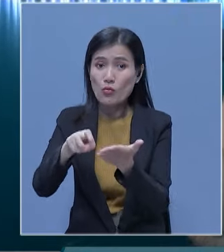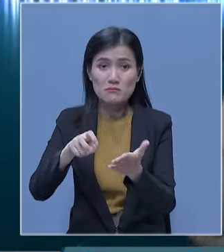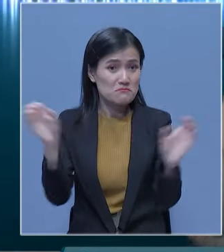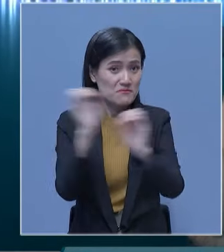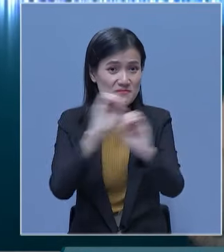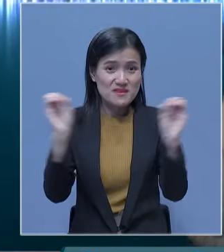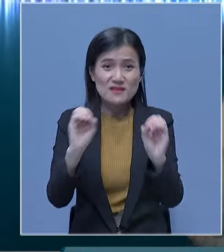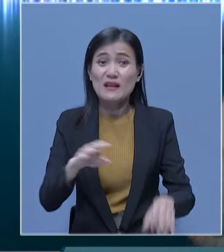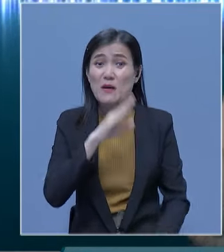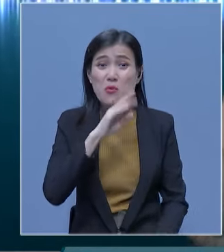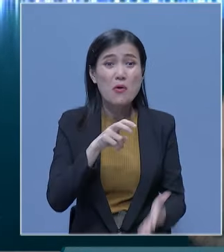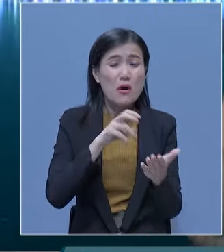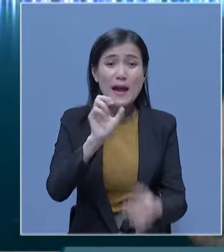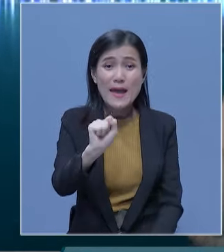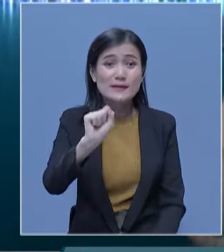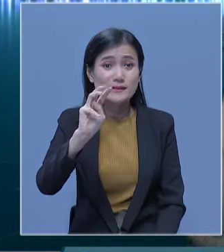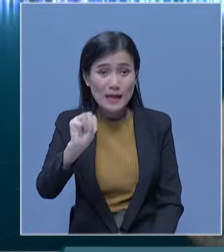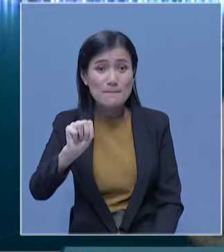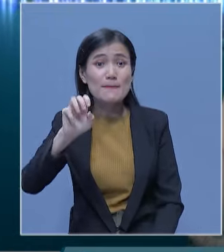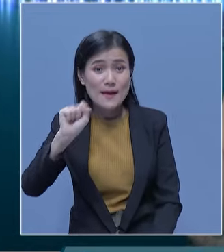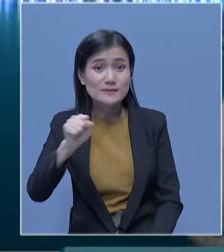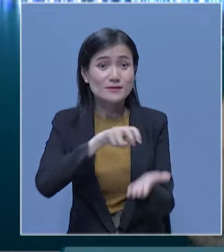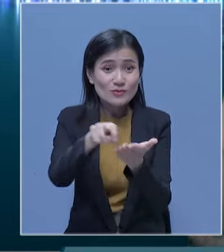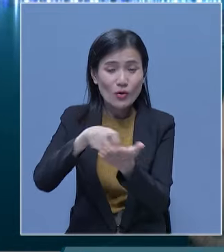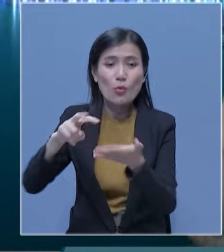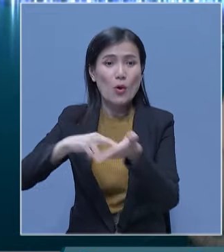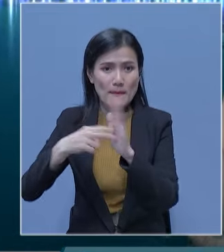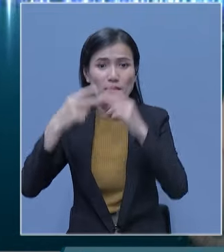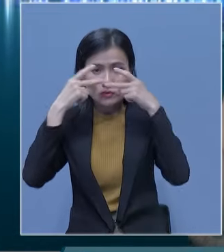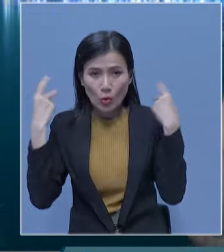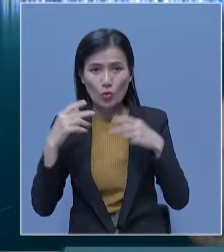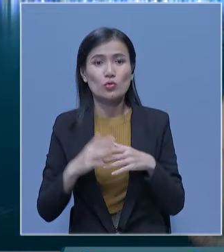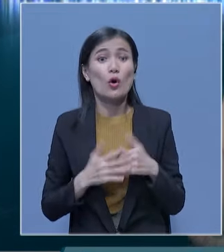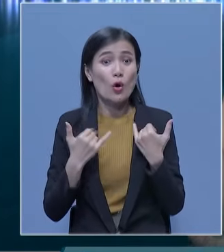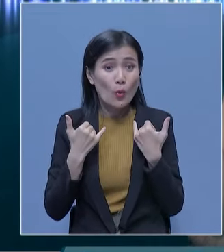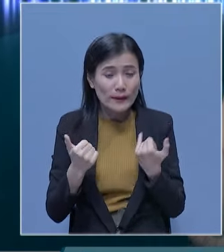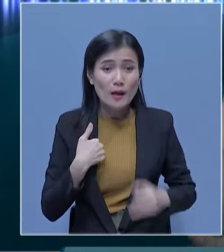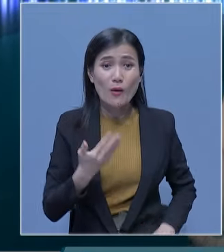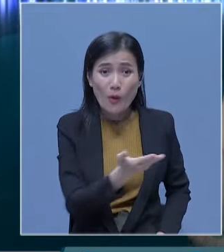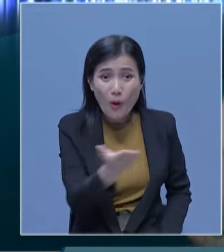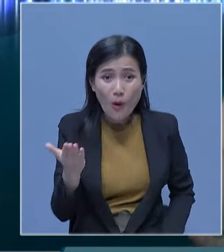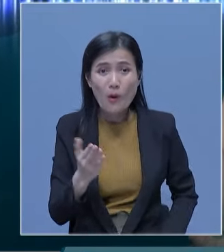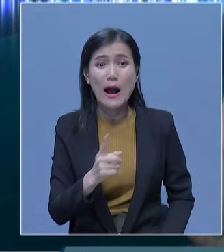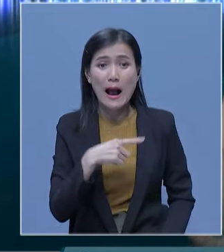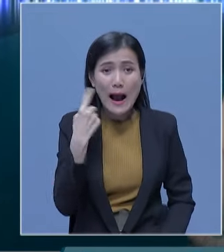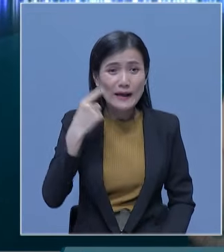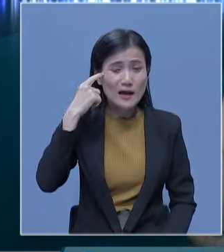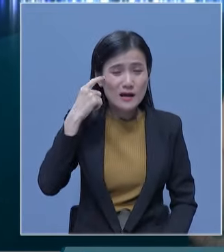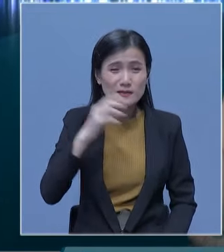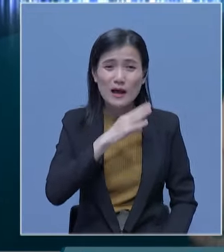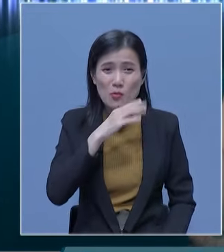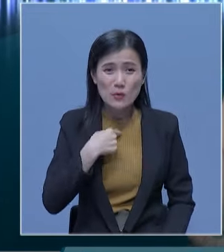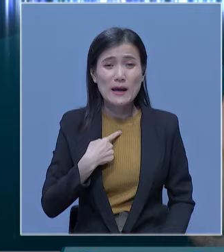พราะฉะนั้นตอนนี้เพียงแค่ว่าเราขอความร่วมมือให้คนดีๆเนี่ยไปเปลี่ยนชื่อซะแต่ถ้าเกิดมีความจำเป็นก็ไป